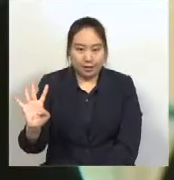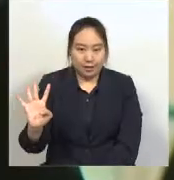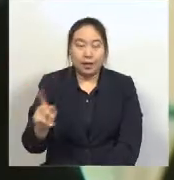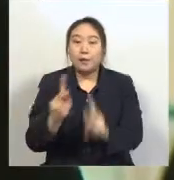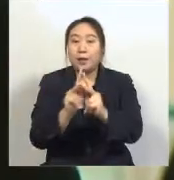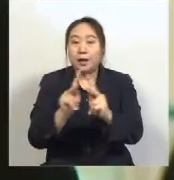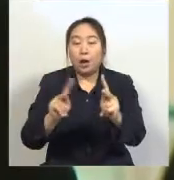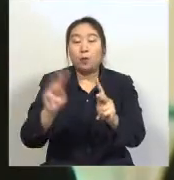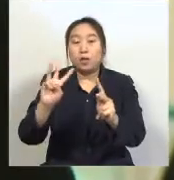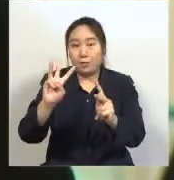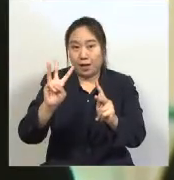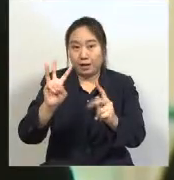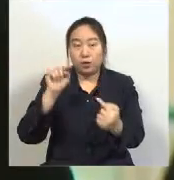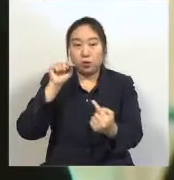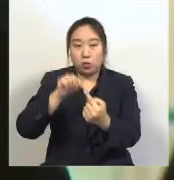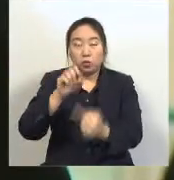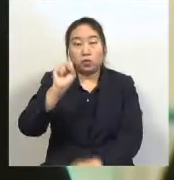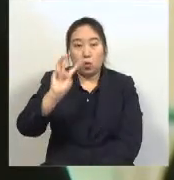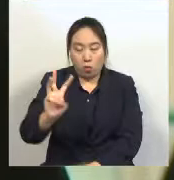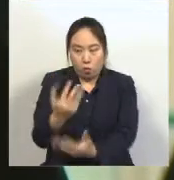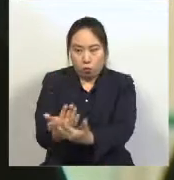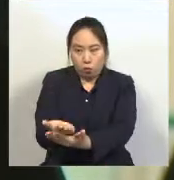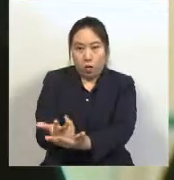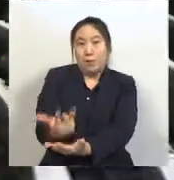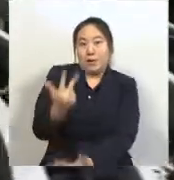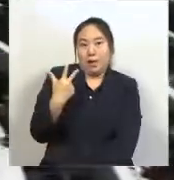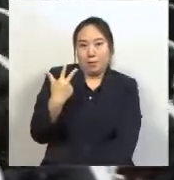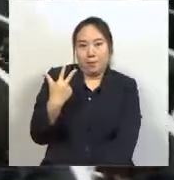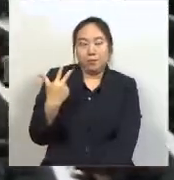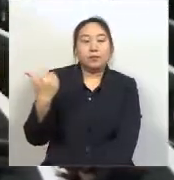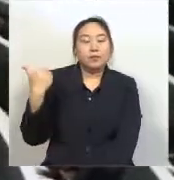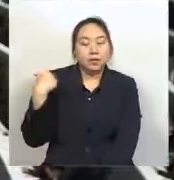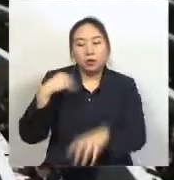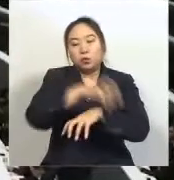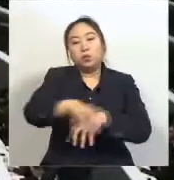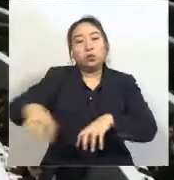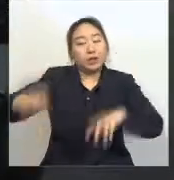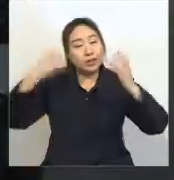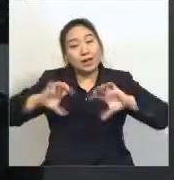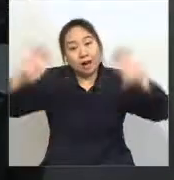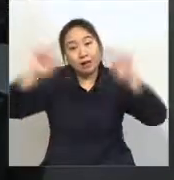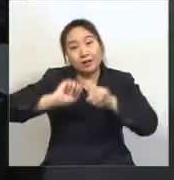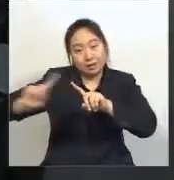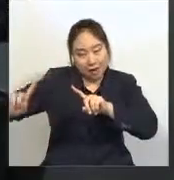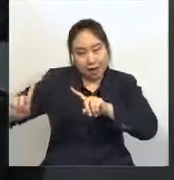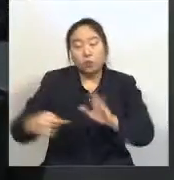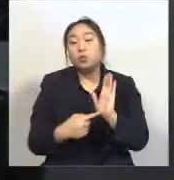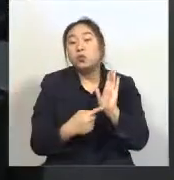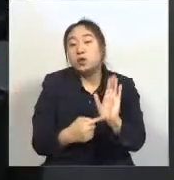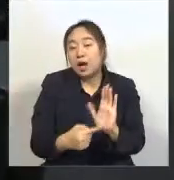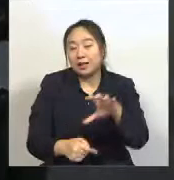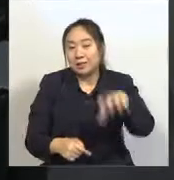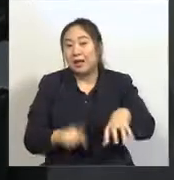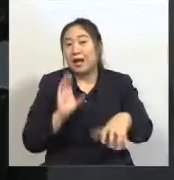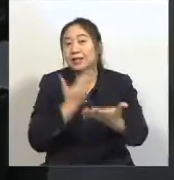แทนคณะกรรมาธิการวิสามัญกิจการวุฒิสภา3คนผู้แทนจากส่วนราชการที่เกี่ยวข้องได้แก่ผู้แทนส